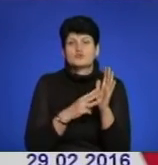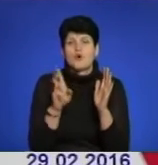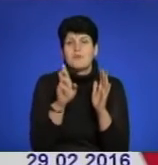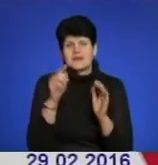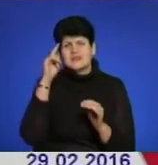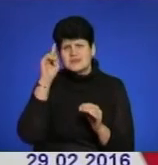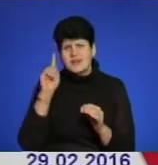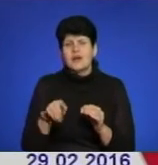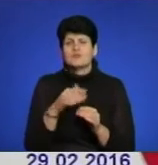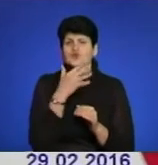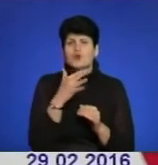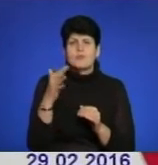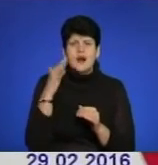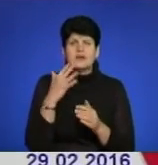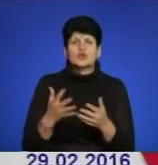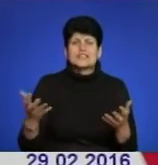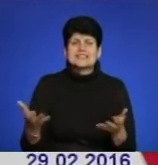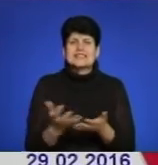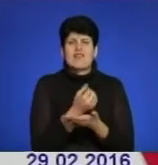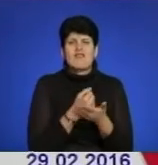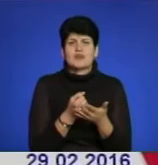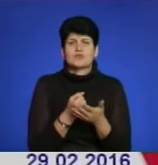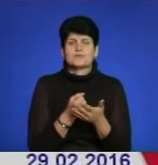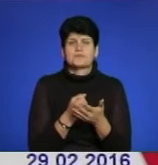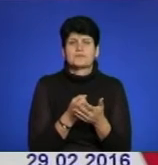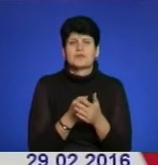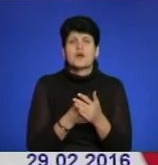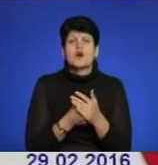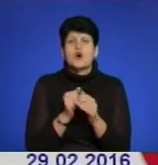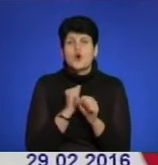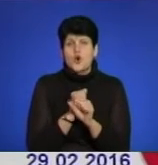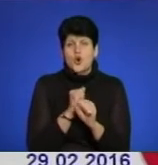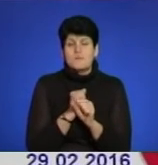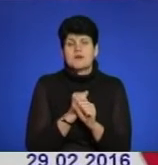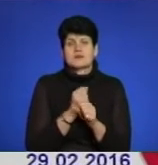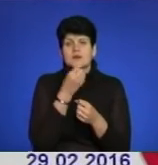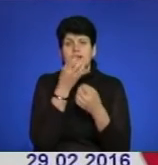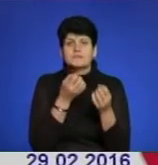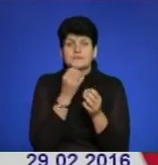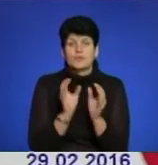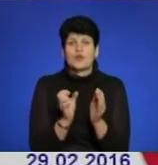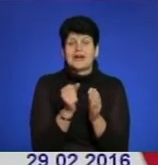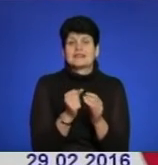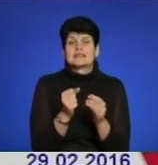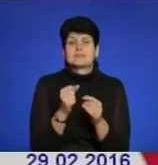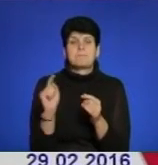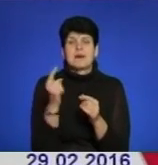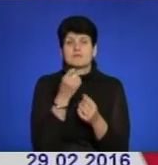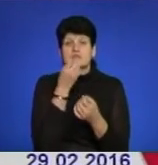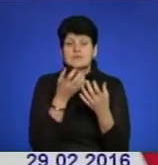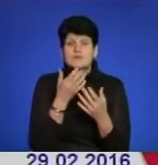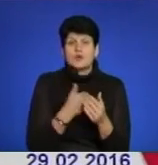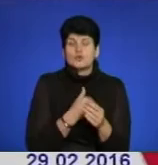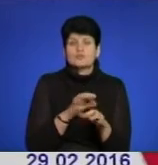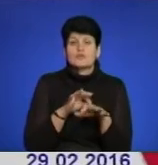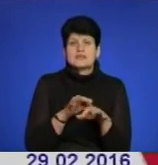багато зривають підсніжники, букети оці роблять з первоцвітів. Ми хочемо провести таку акцію, щоб